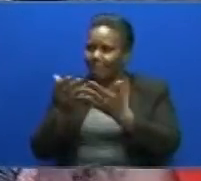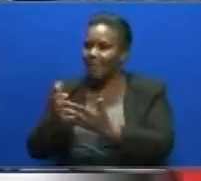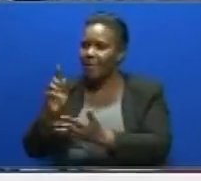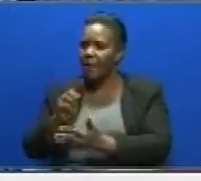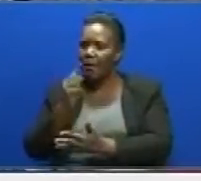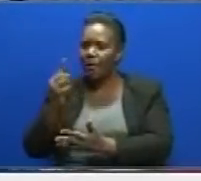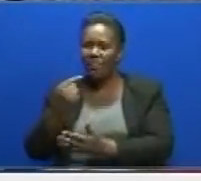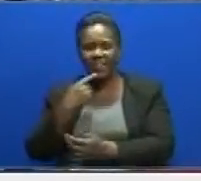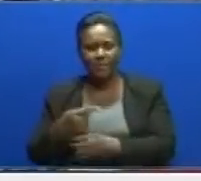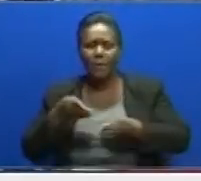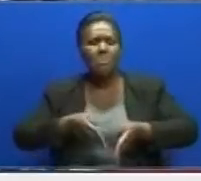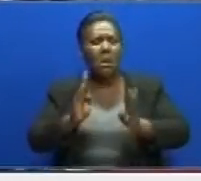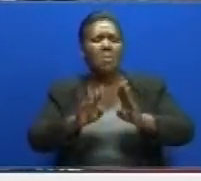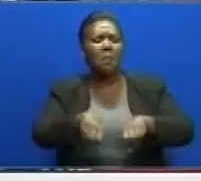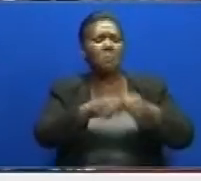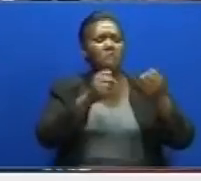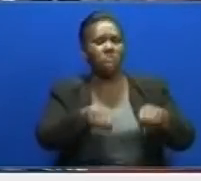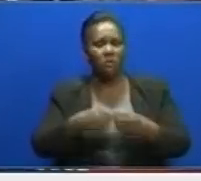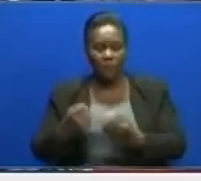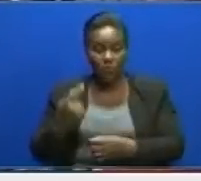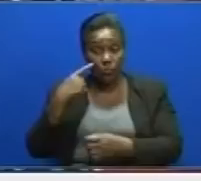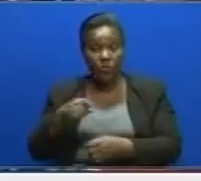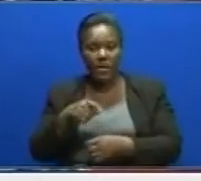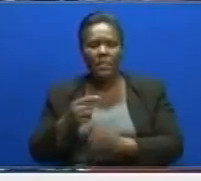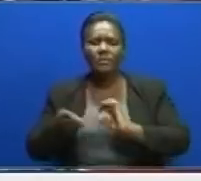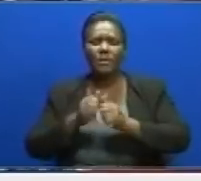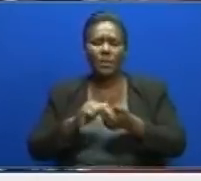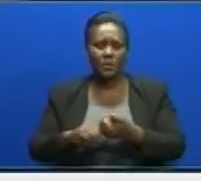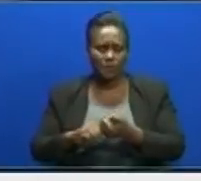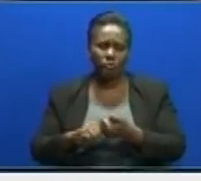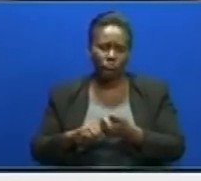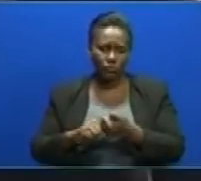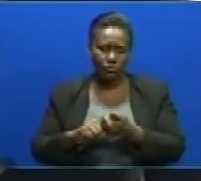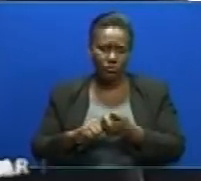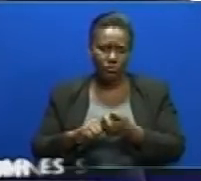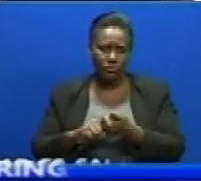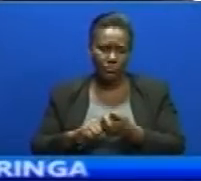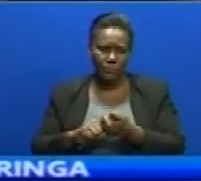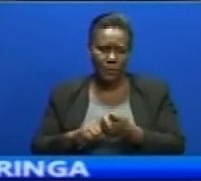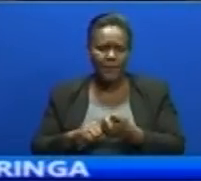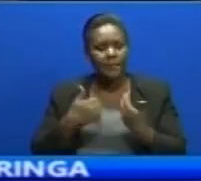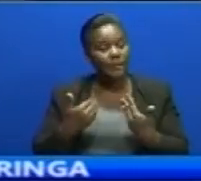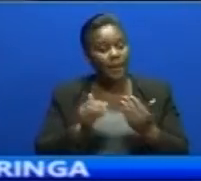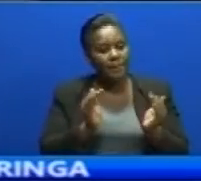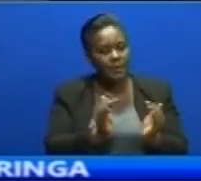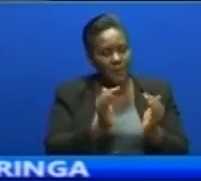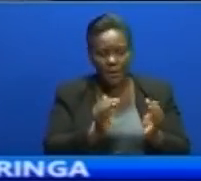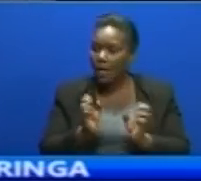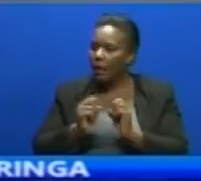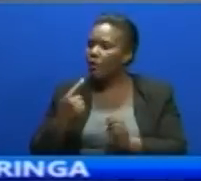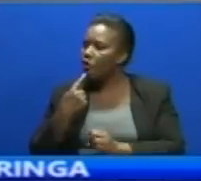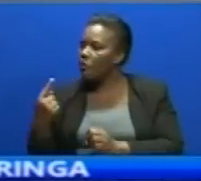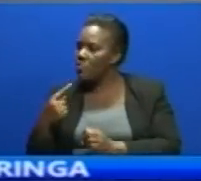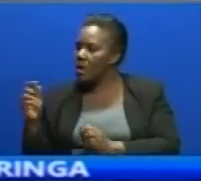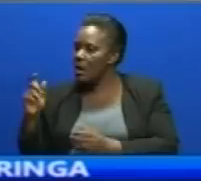za kule. Kwa hiyo unakuta inakuwa shida tena yeye kuanza kudeliver mzigo. Kwa hiyo licha ya kujitetea, Hapi amemwagiza katibu